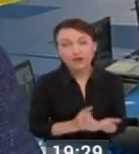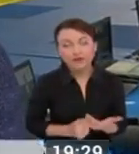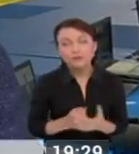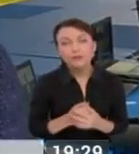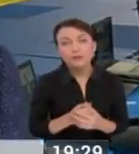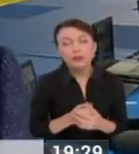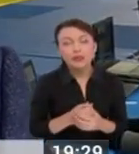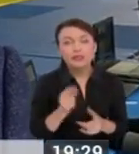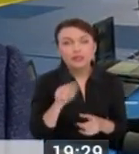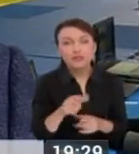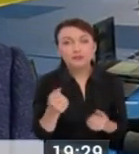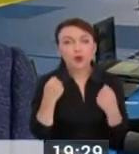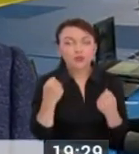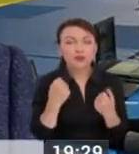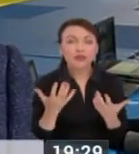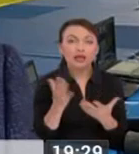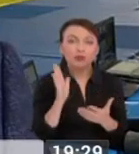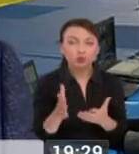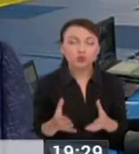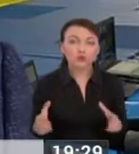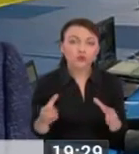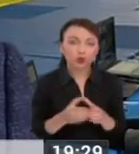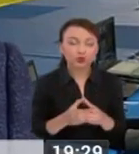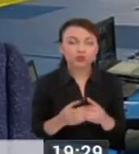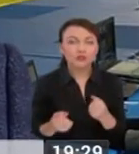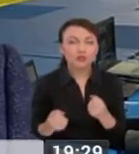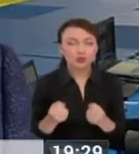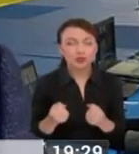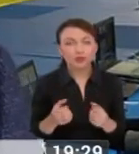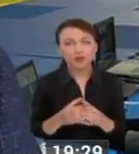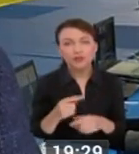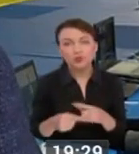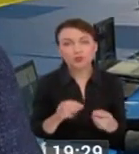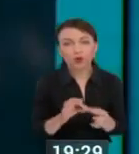прицілом ті спортсмени, які вже будуть складати кістяк команди в наступному олімпійському циклі.